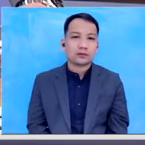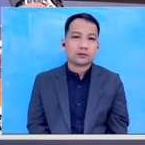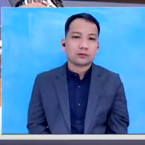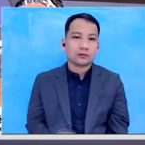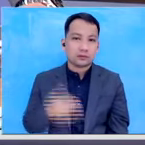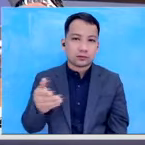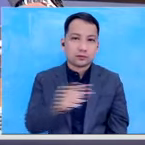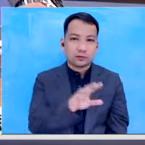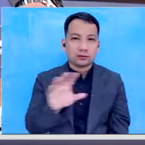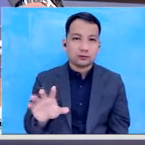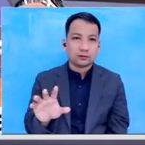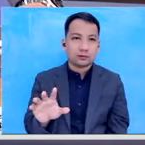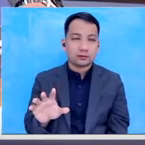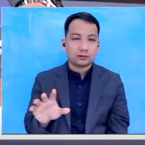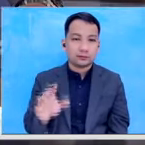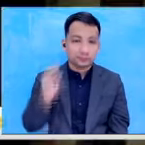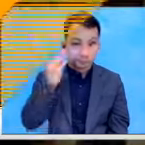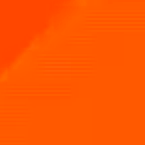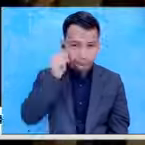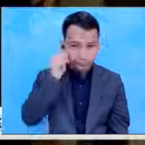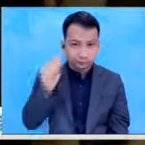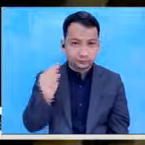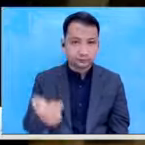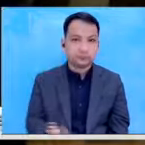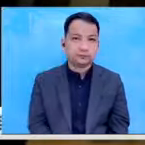ng balitang yan si Marlene Alcaide.